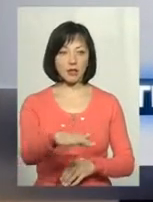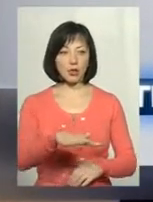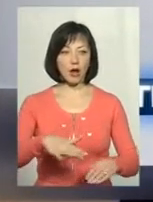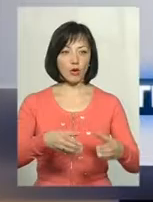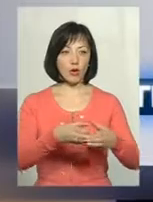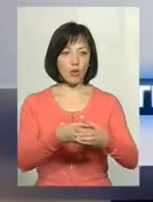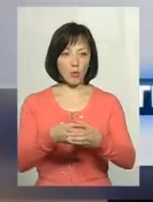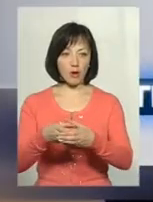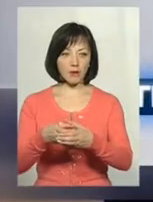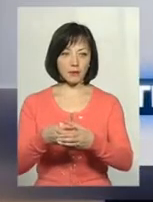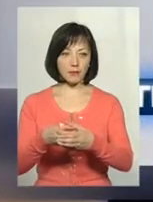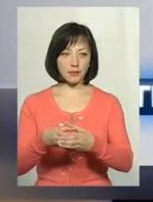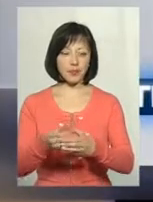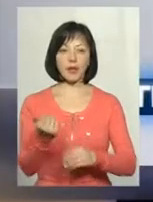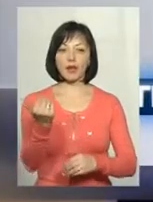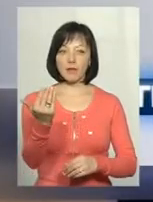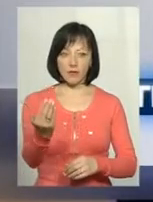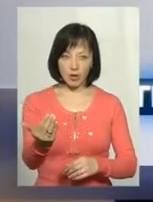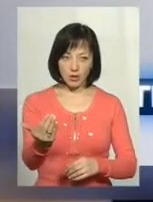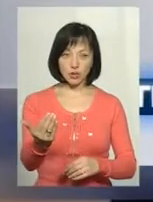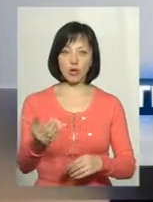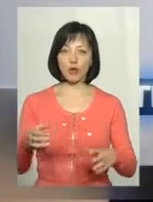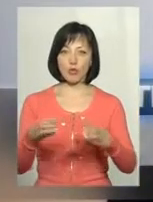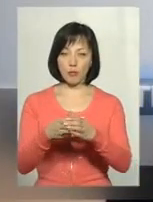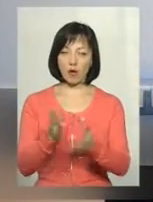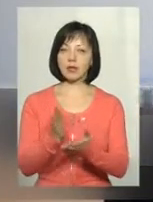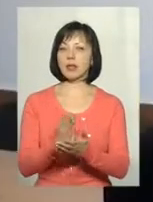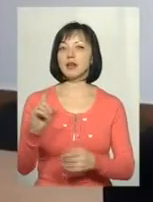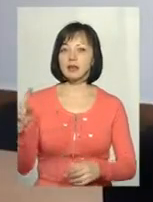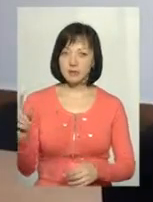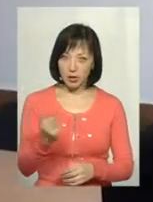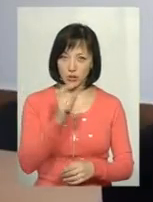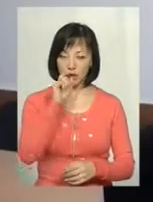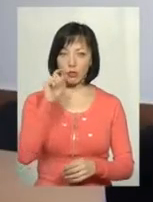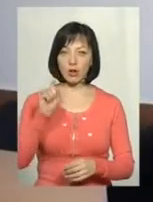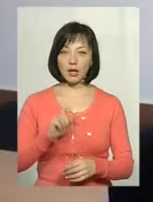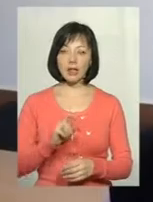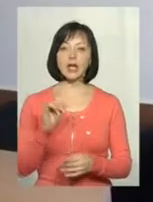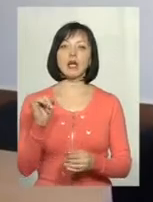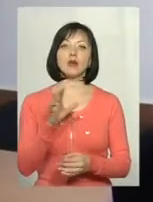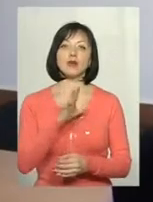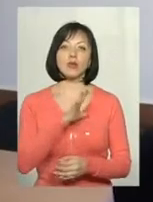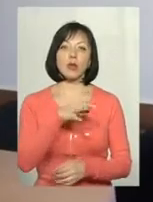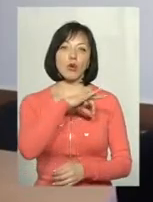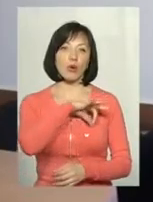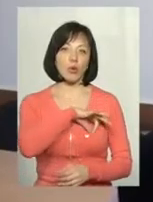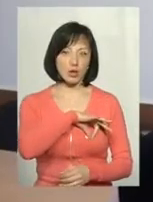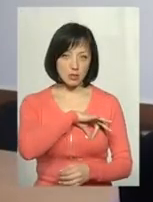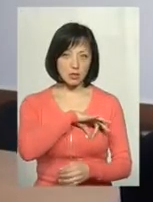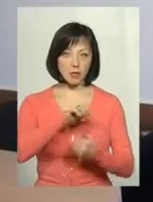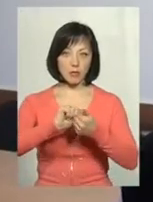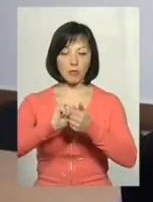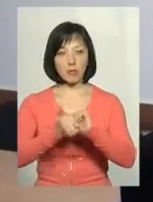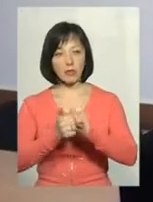громади. Ваша громада є одна з перших в Україні, і було корисно